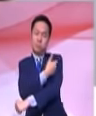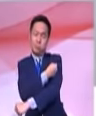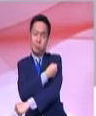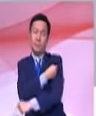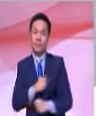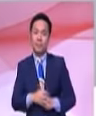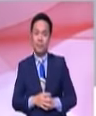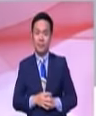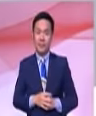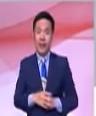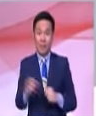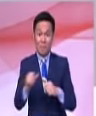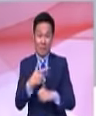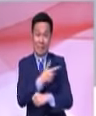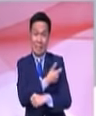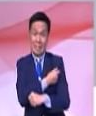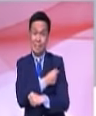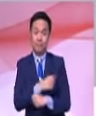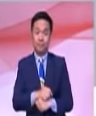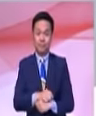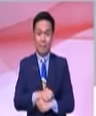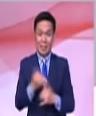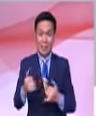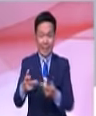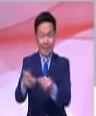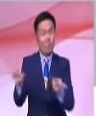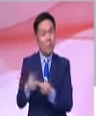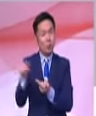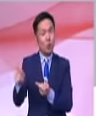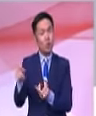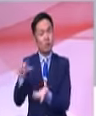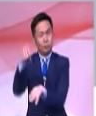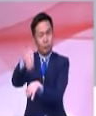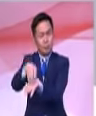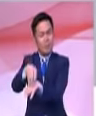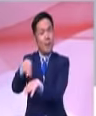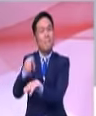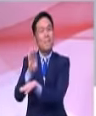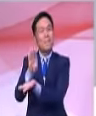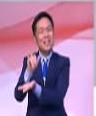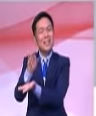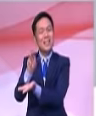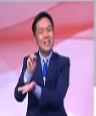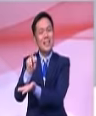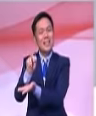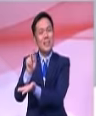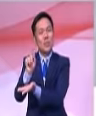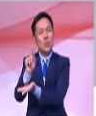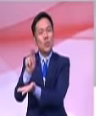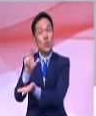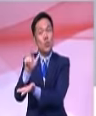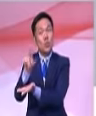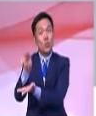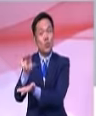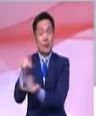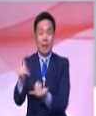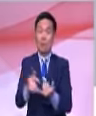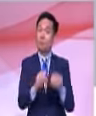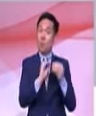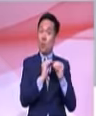atau program vaksinasi bahagian Bintulu. Jadi seperti kita sedia maklum, fasa kedua